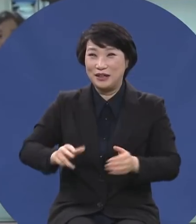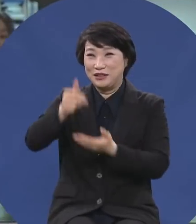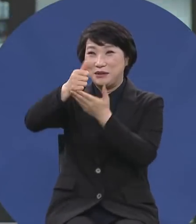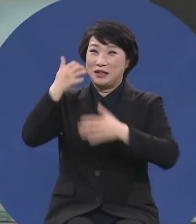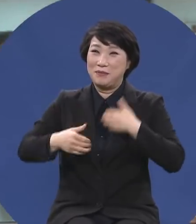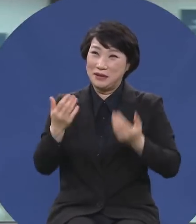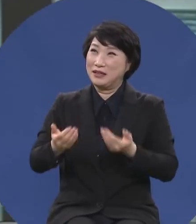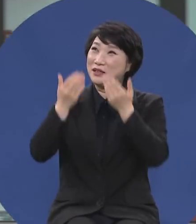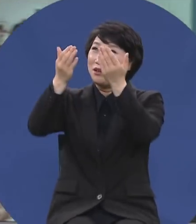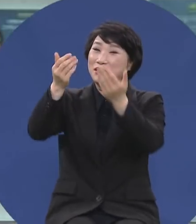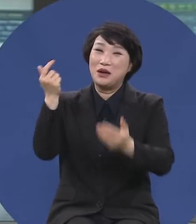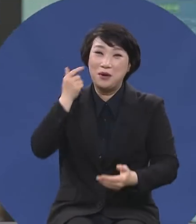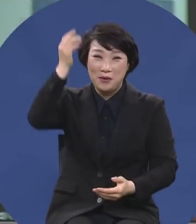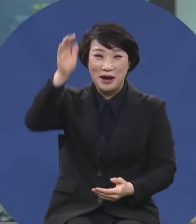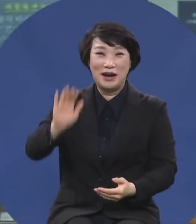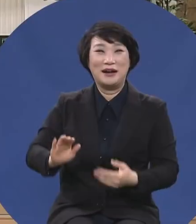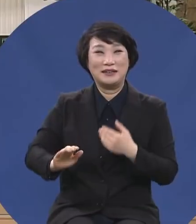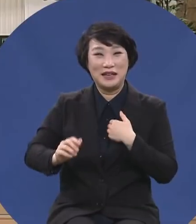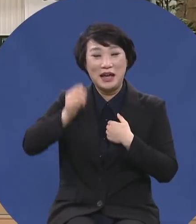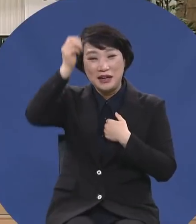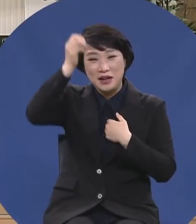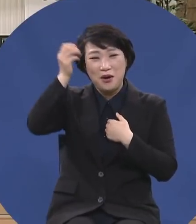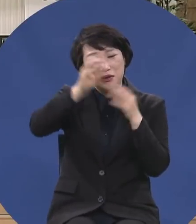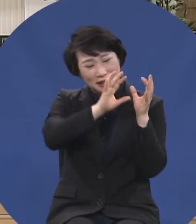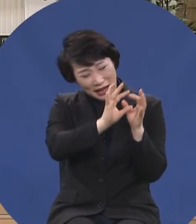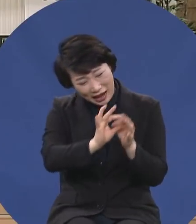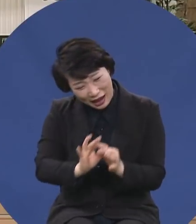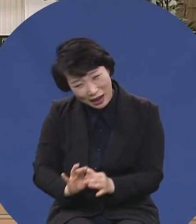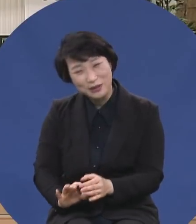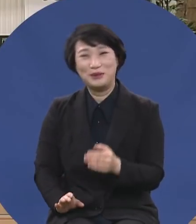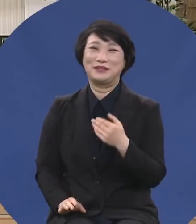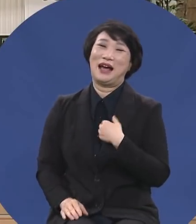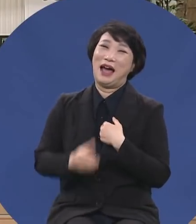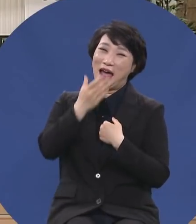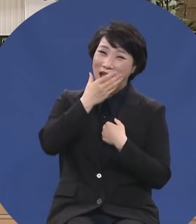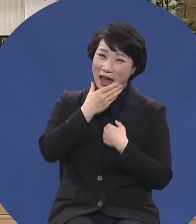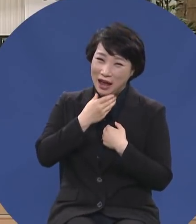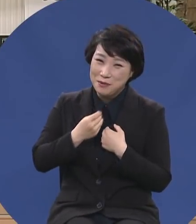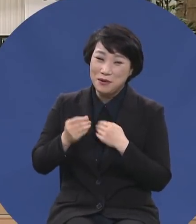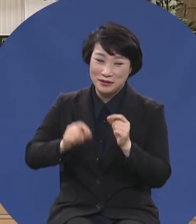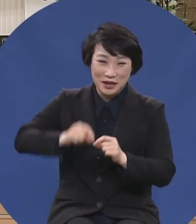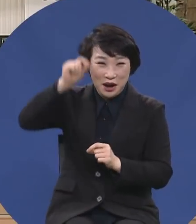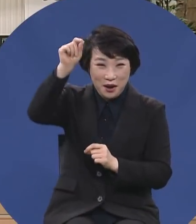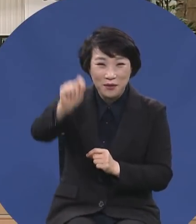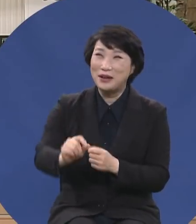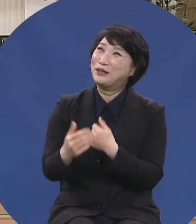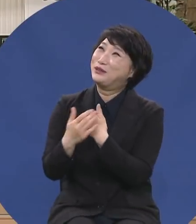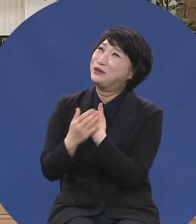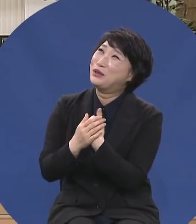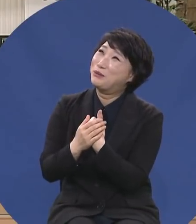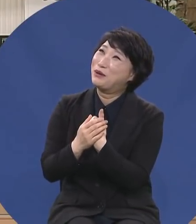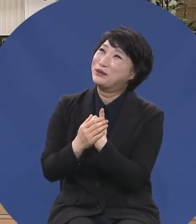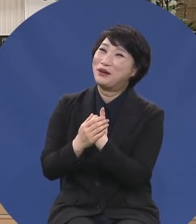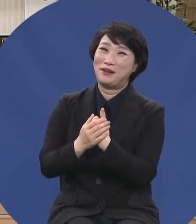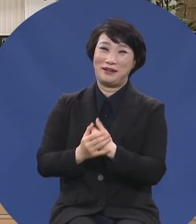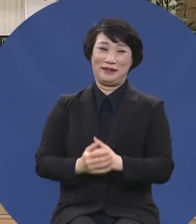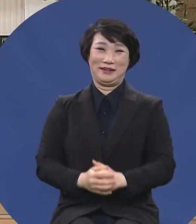하여 영광 돌리고 내 영혼은 계속 행복이 영원하게 하옵소서.